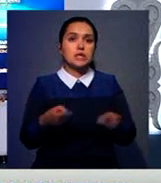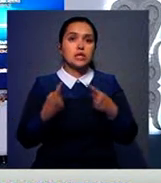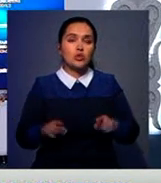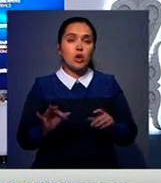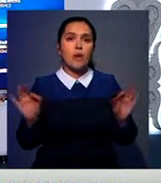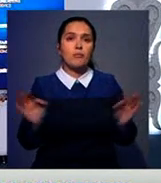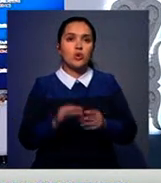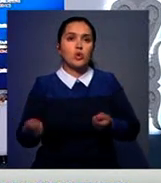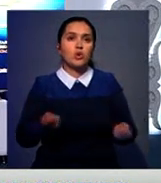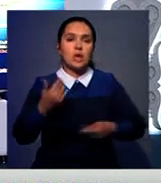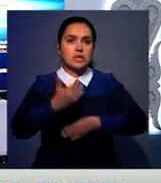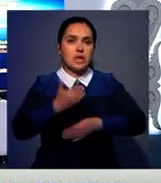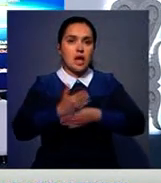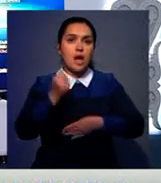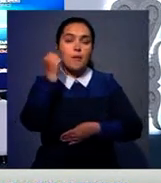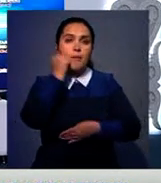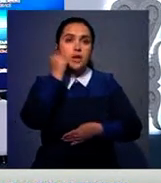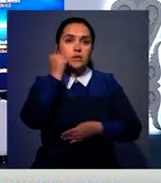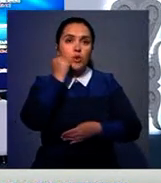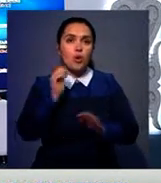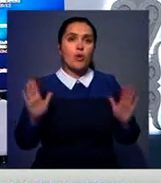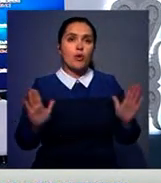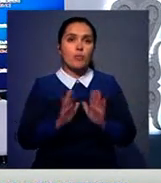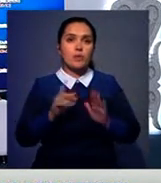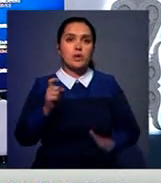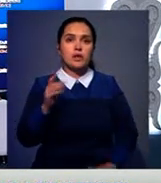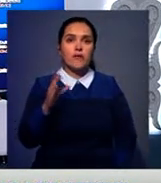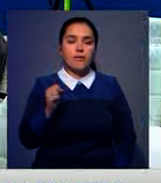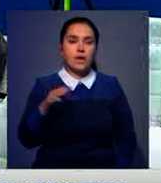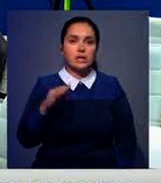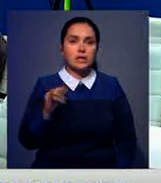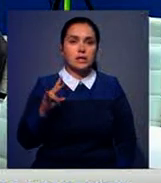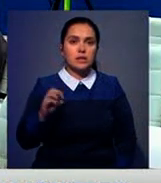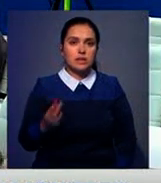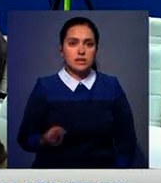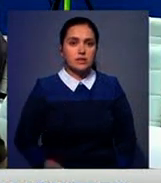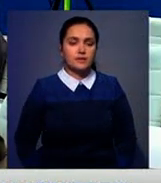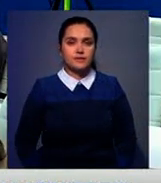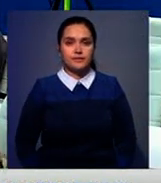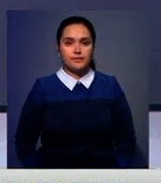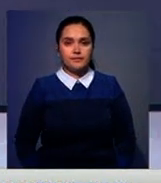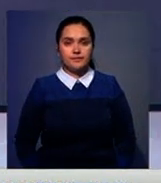музыкальный руководитель театра «Московская оперетта» Константин Хватынец.